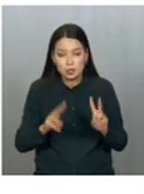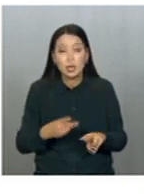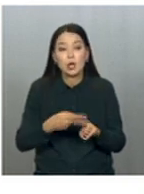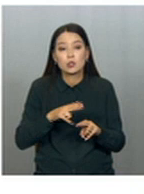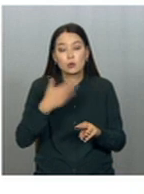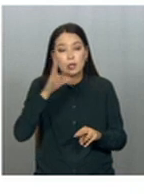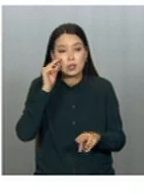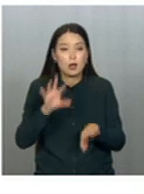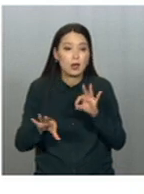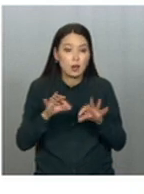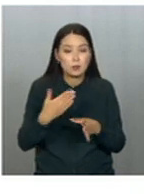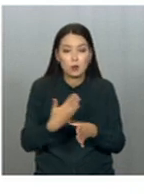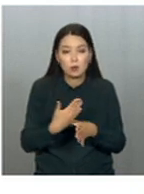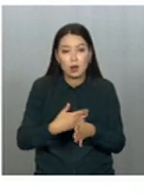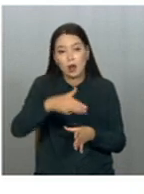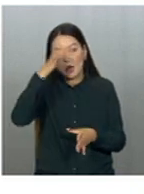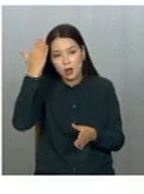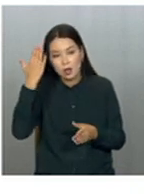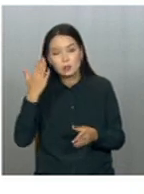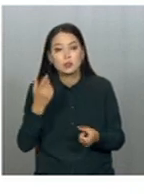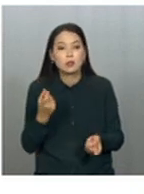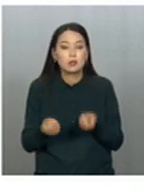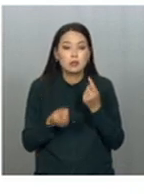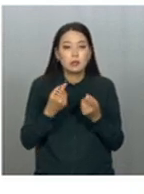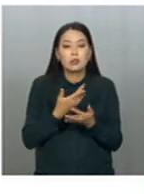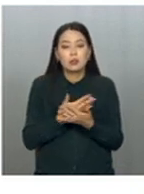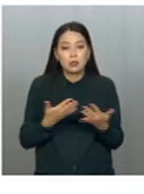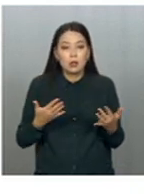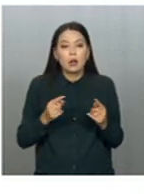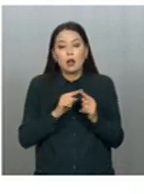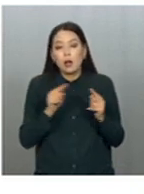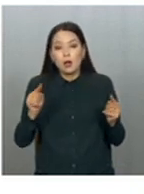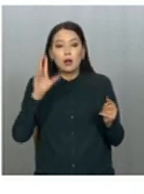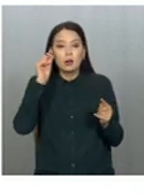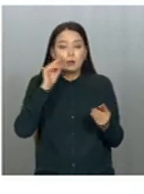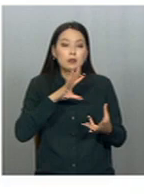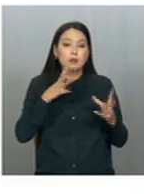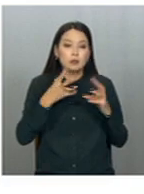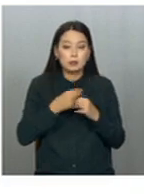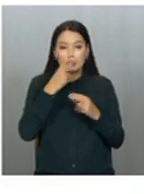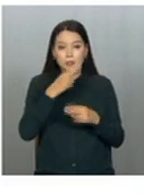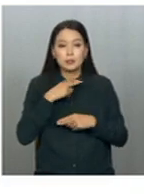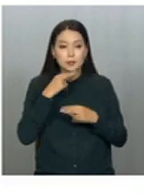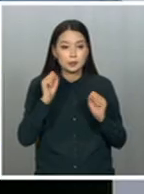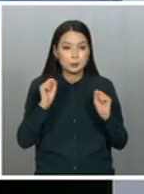көмегімен аспан шырақтарының экваторлық координаталарының мәндері жуықтап анықтауға